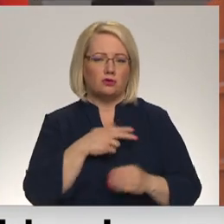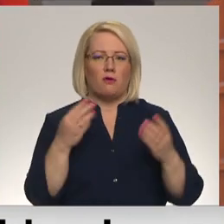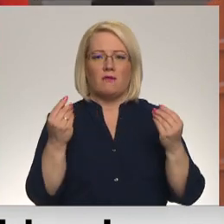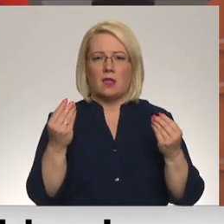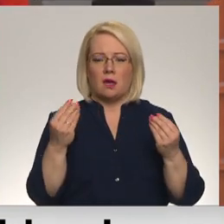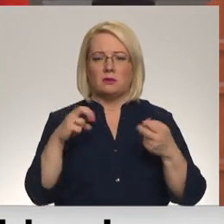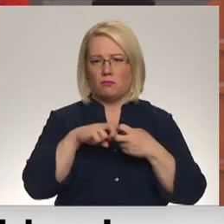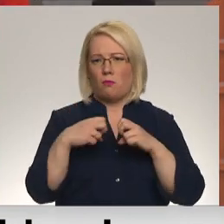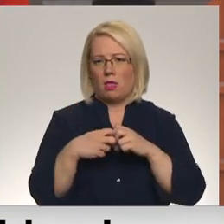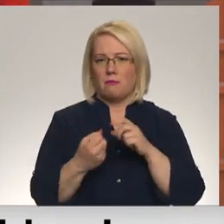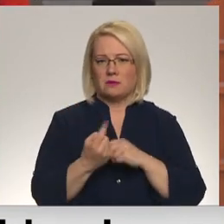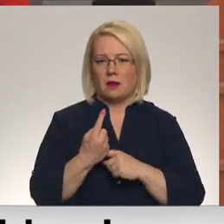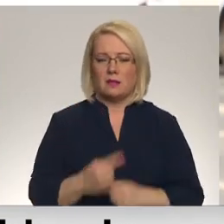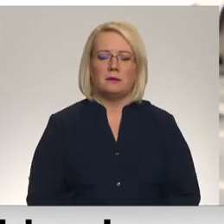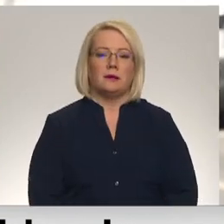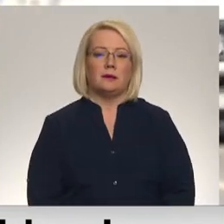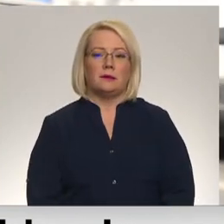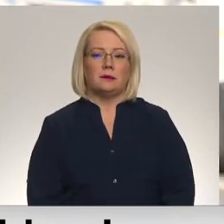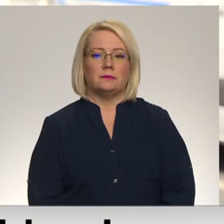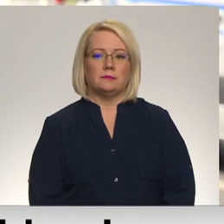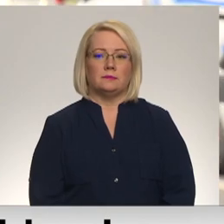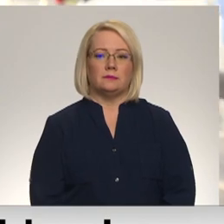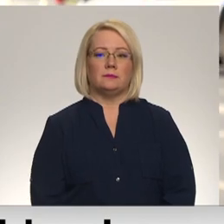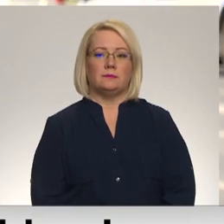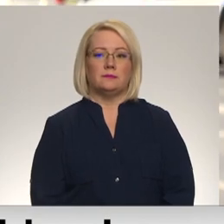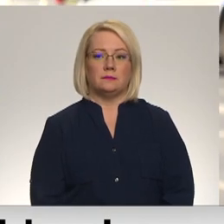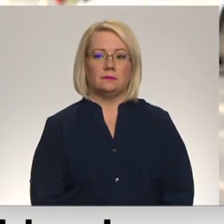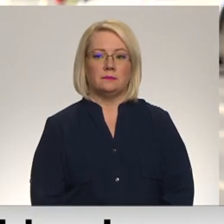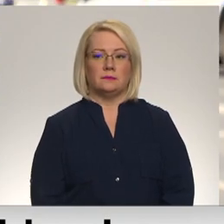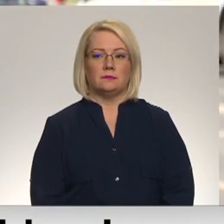finansiāls izaicinājums. Ina Strazdiņa, Ingus Graudiņš, Latvijas televīzija, no Kišiņevas, Moldovā.